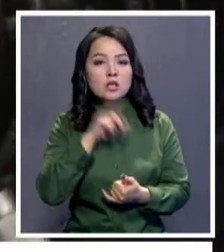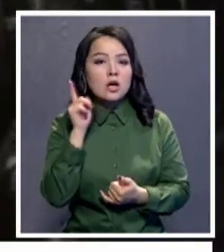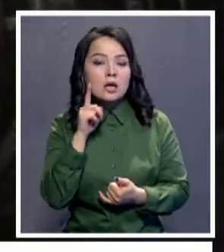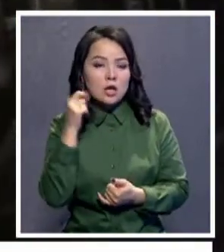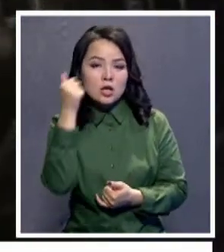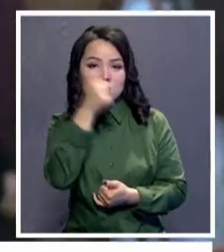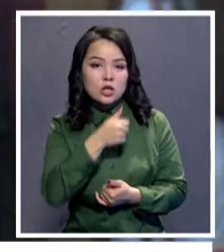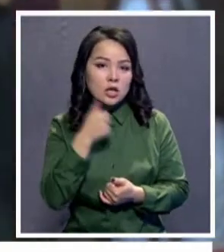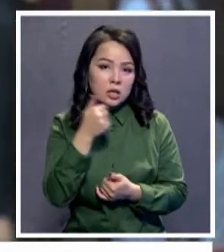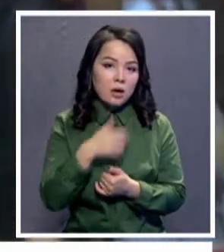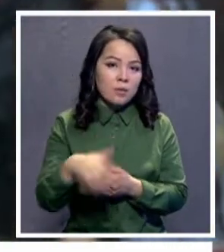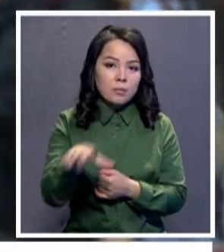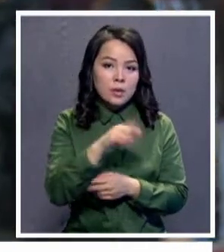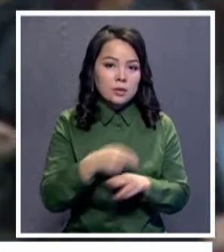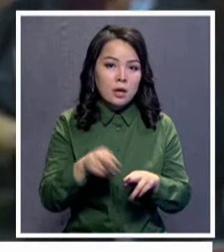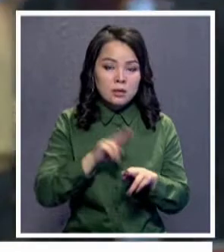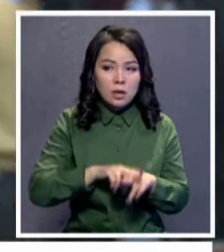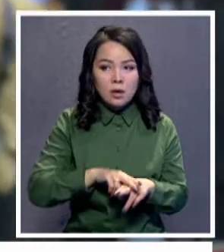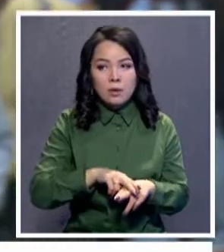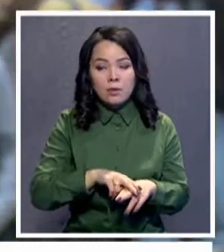деп хабарлаған маған